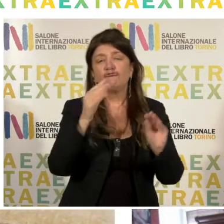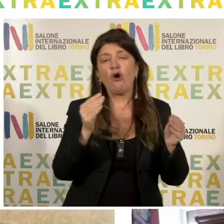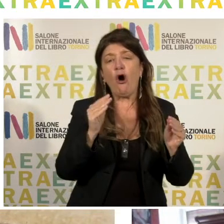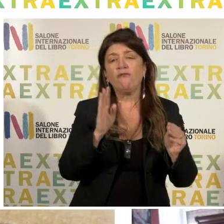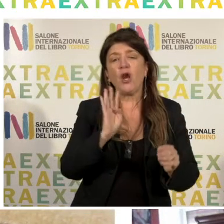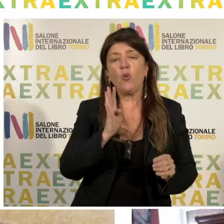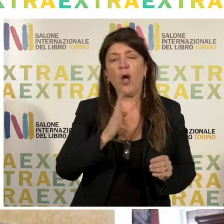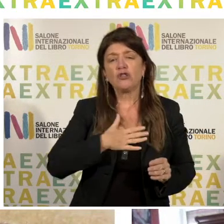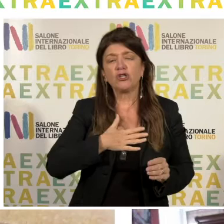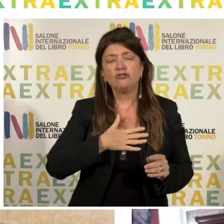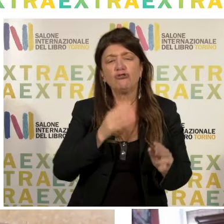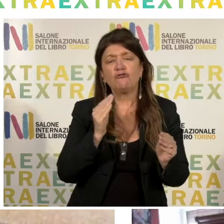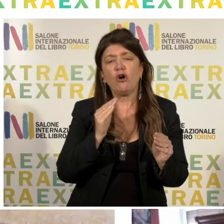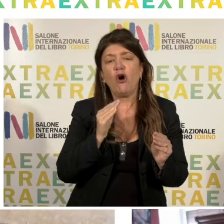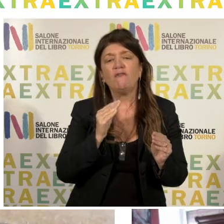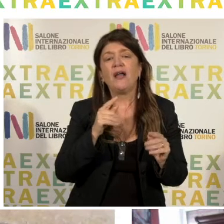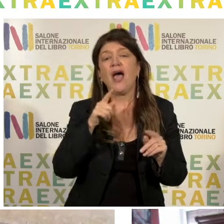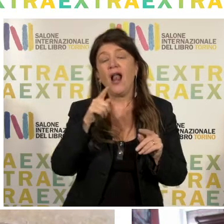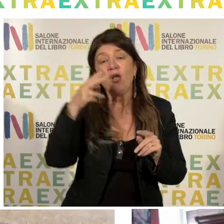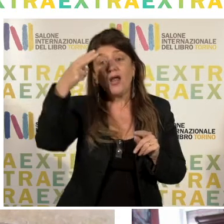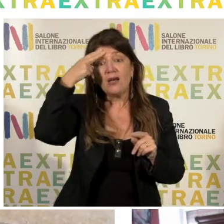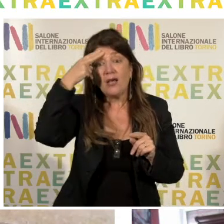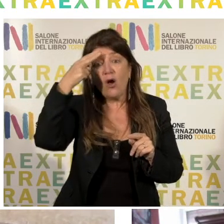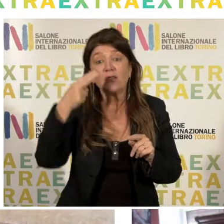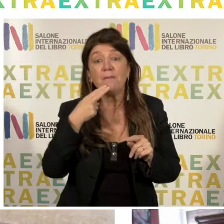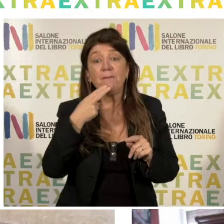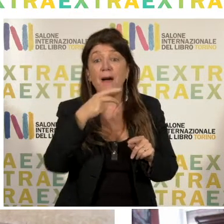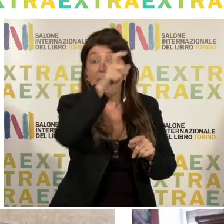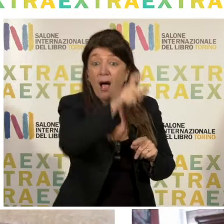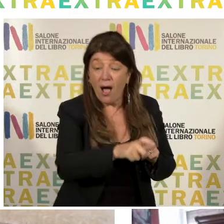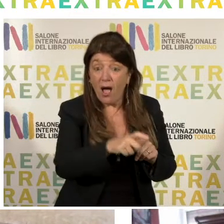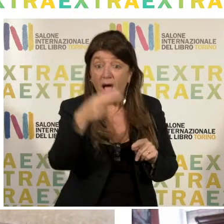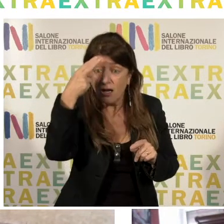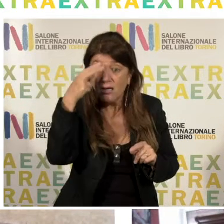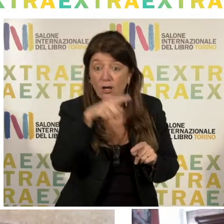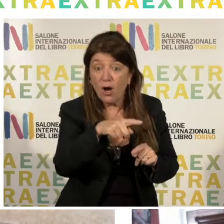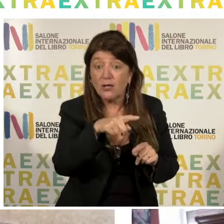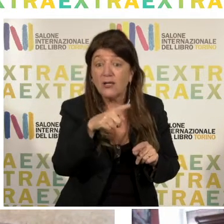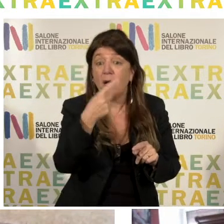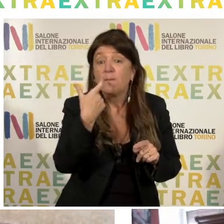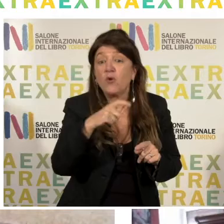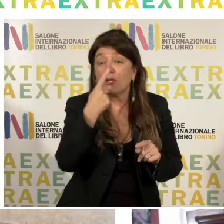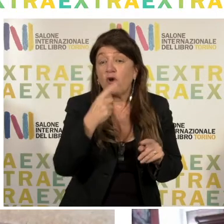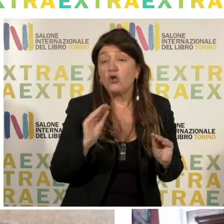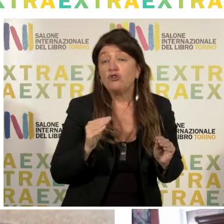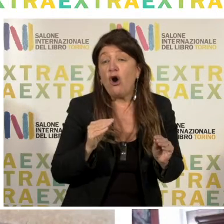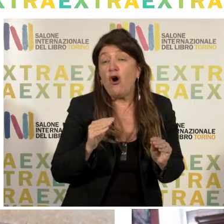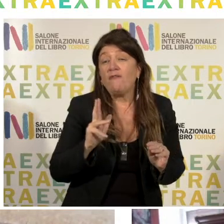ragazza nella prima adolescenza. Lei ha dei ricordi di tutte queste